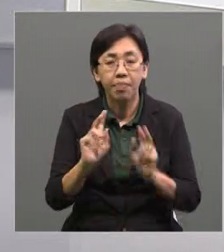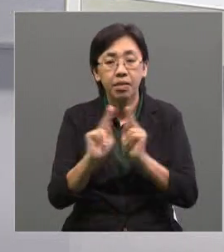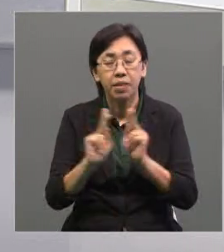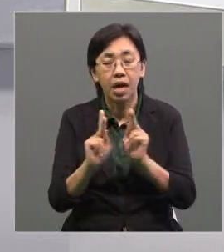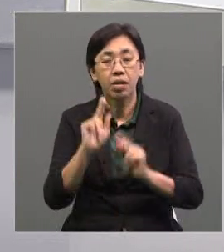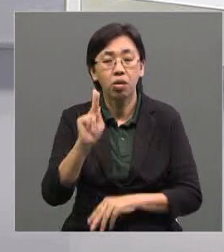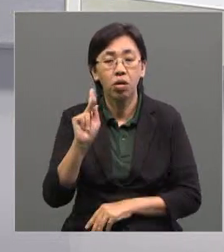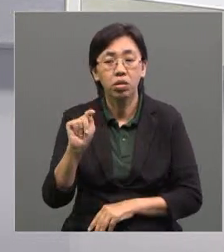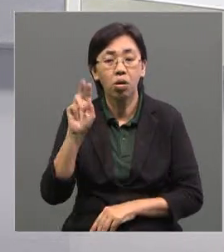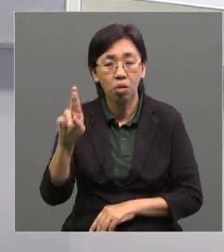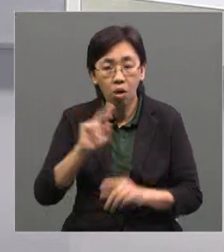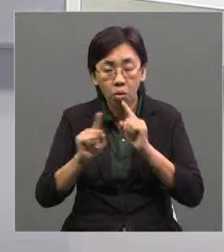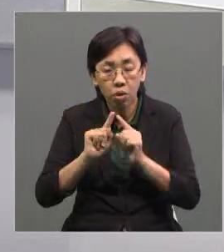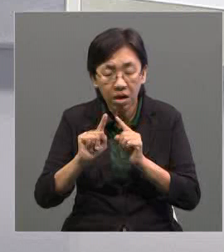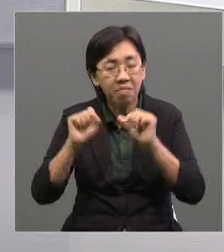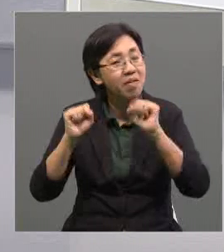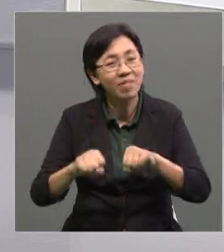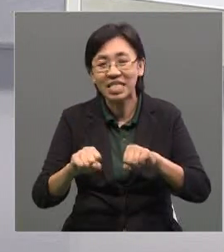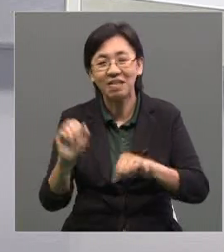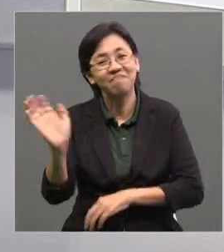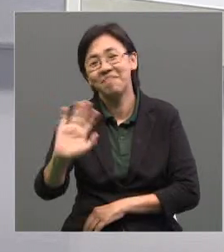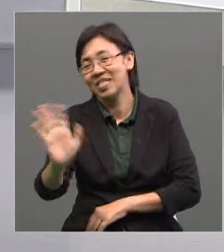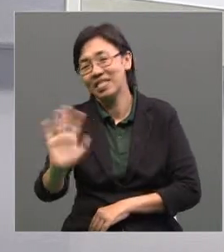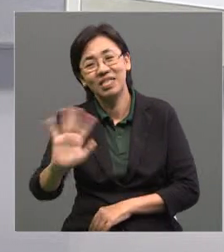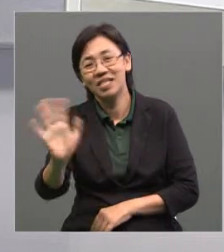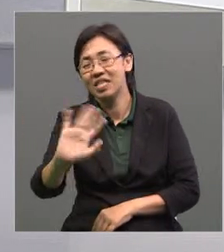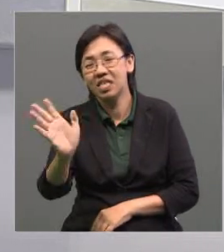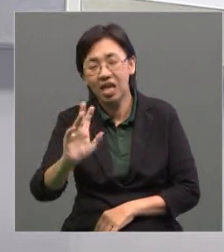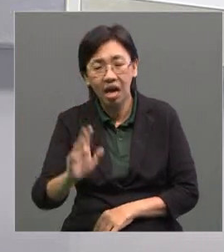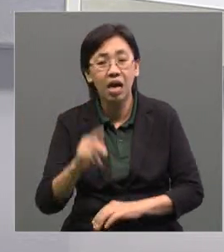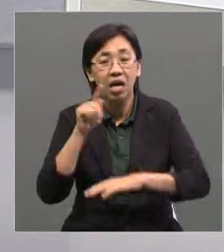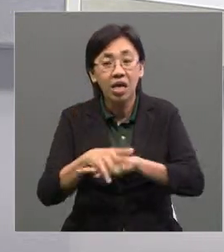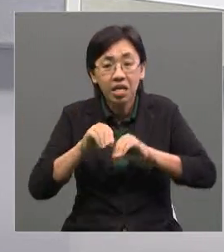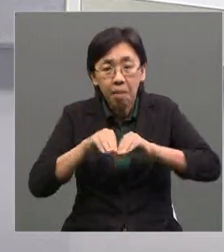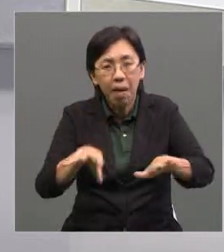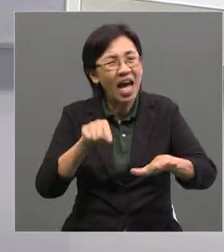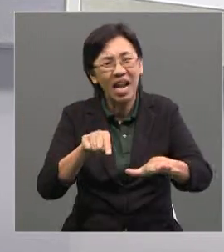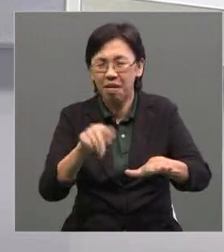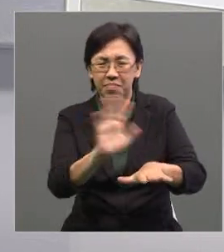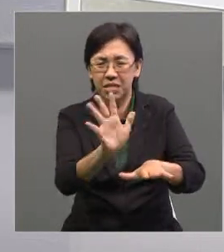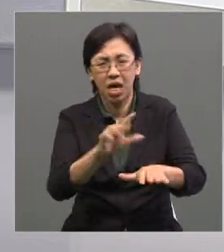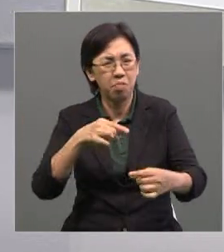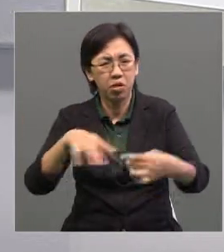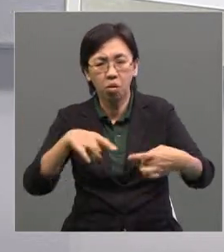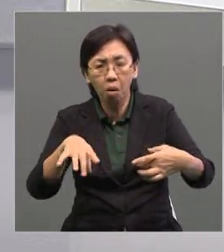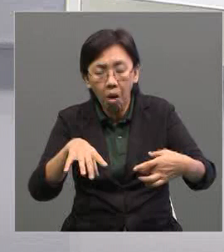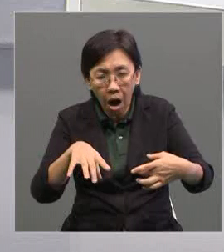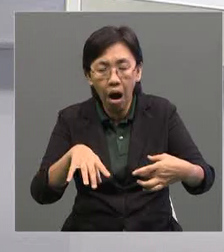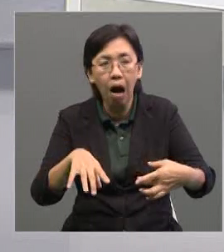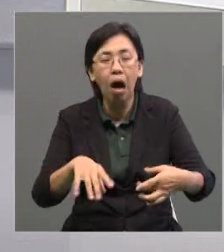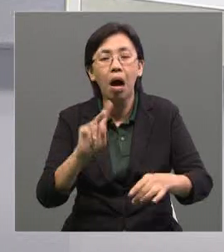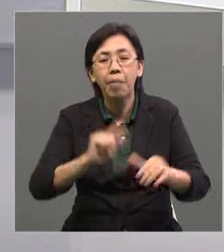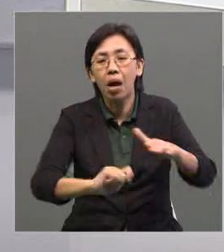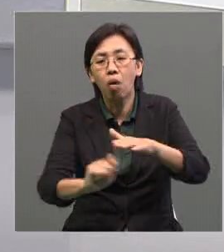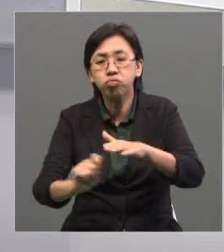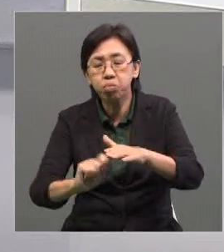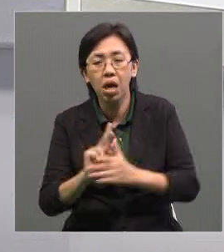กตรที่เข้าประชุมบอกว่ามติไม่ได้เป็นไปอย่างกระแสข่าวตามโลกออนไลน์ที่ออกมาเออดูสิคุณผู้ชมมันไปกันได้ขนาดนั้นน่ะ